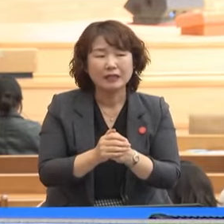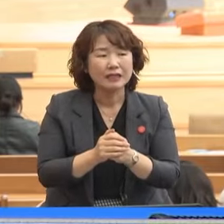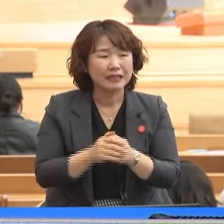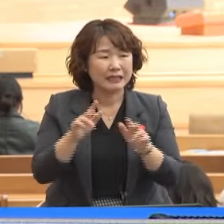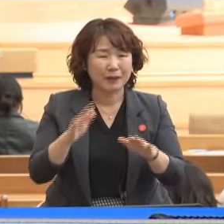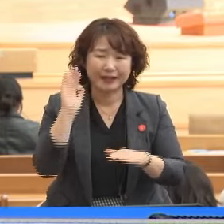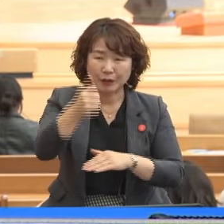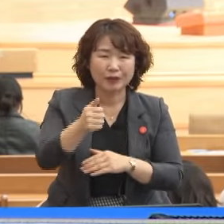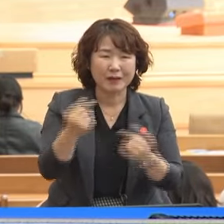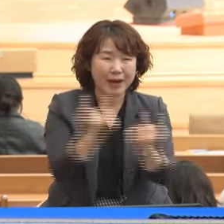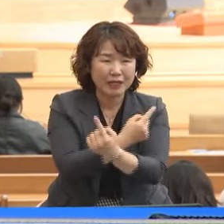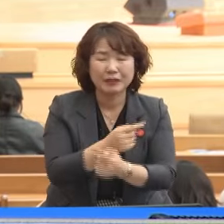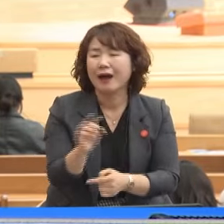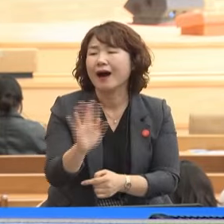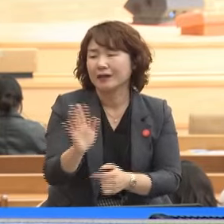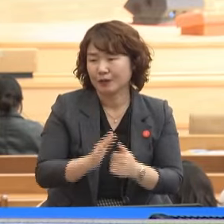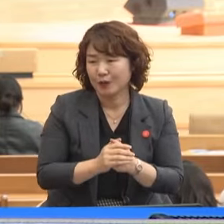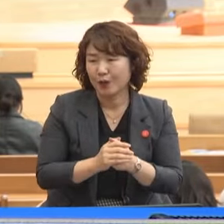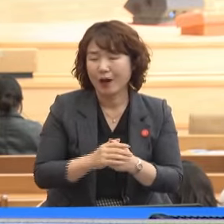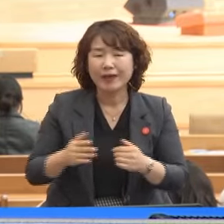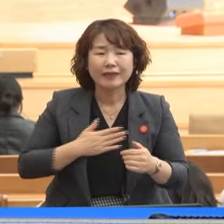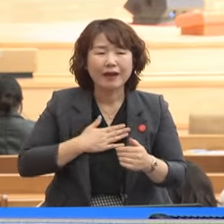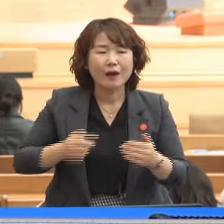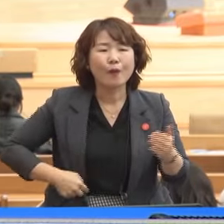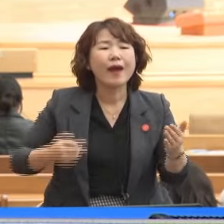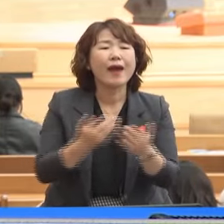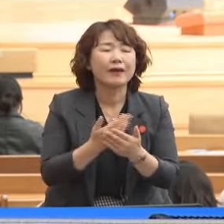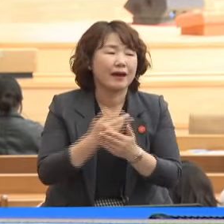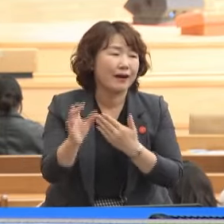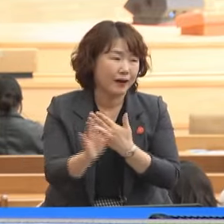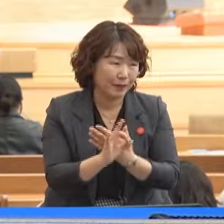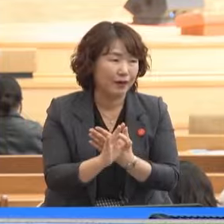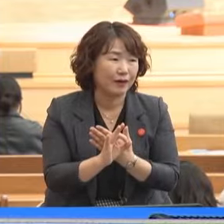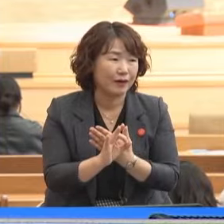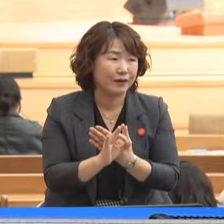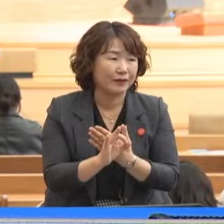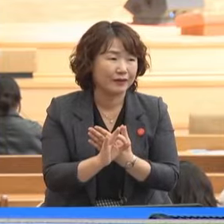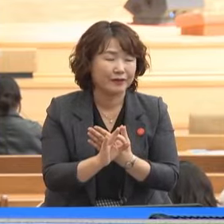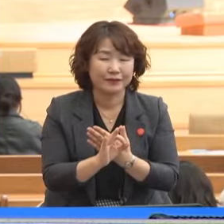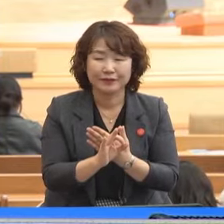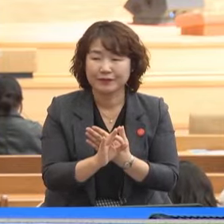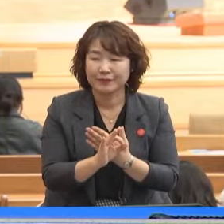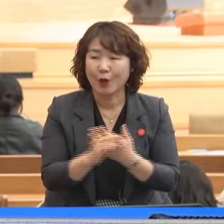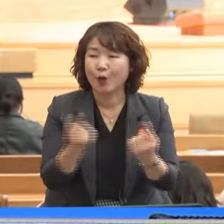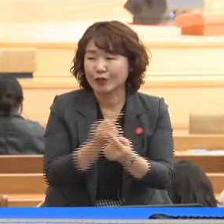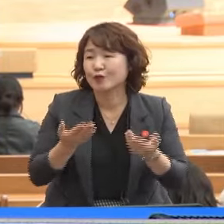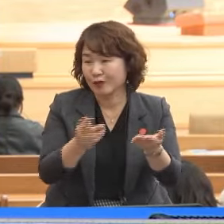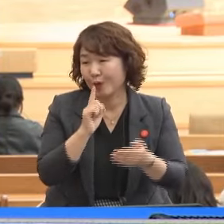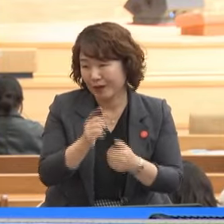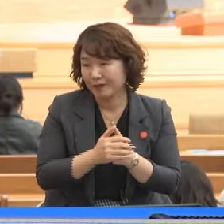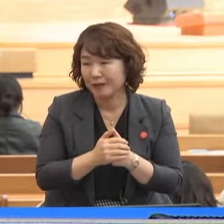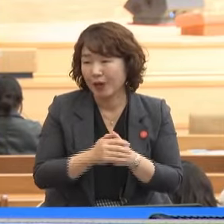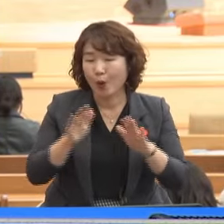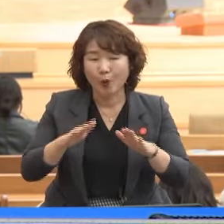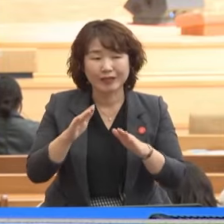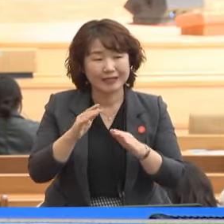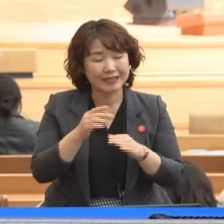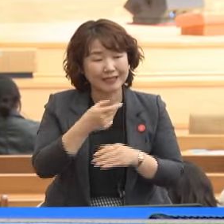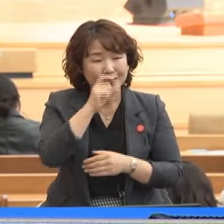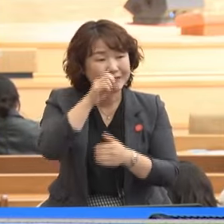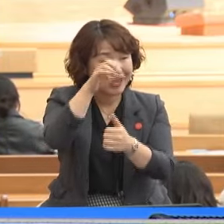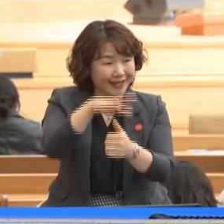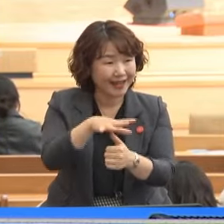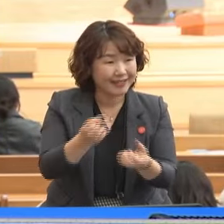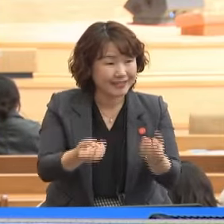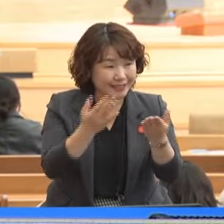아니고 회개하면. 오늘 세례식을 거행하게 되는데 세례의 가장 중요한